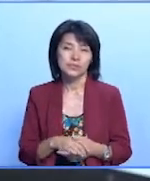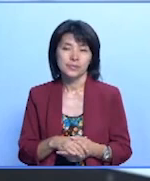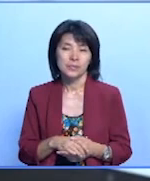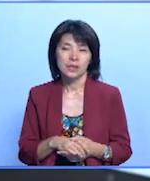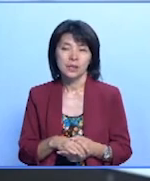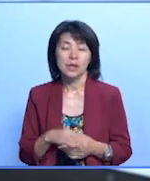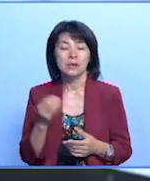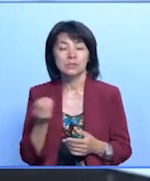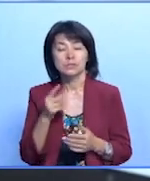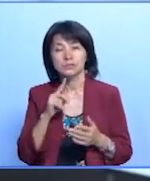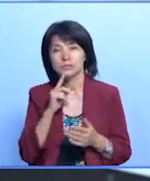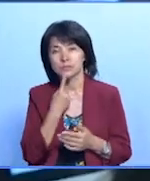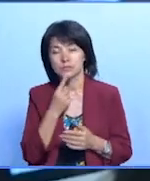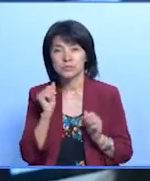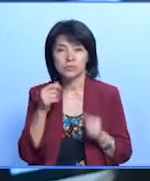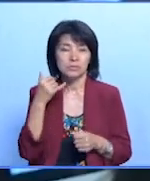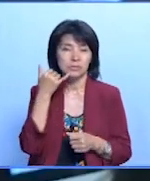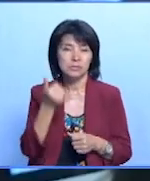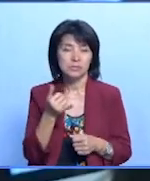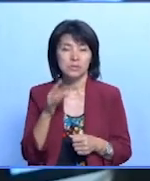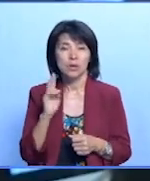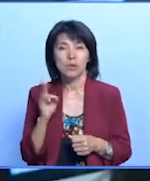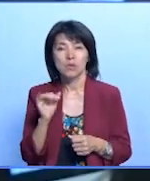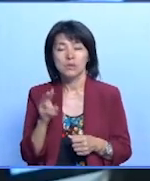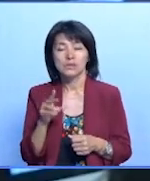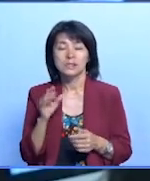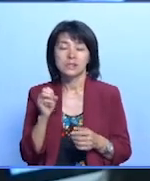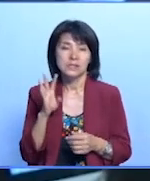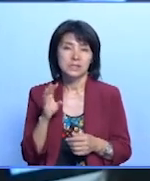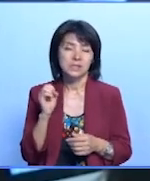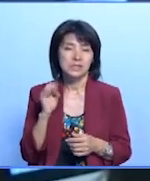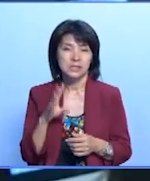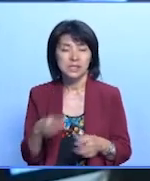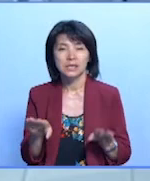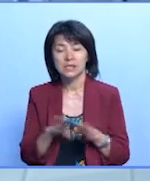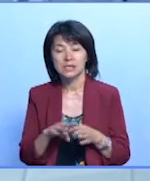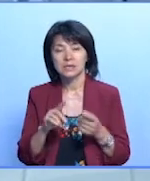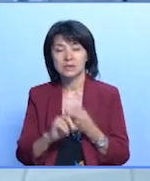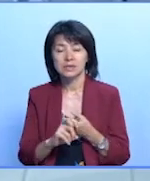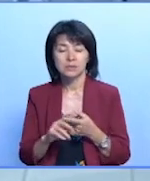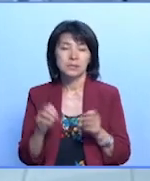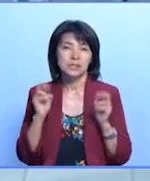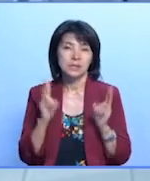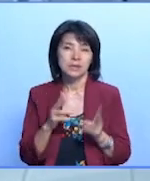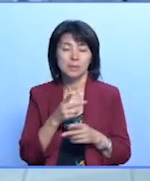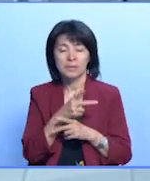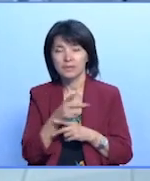Telegram-бот. При возникновении трудностей можно позвонить по номеру колл-центра 1414, а также связаться со специалистом по